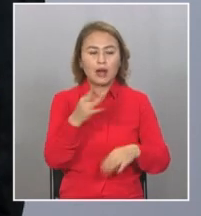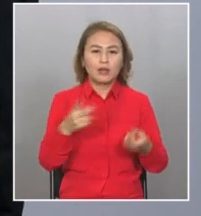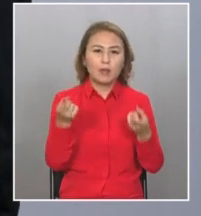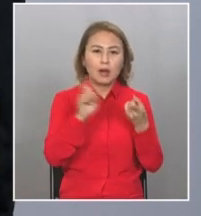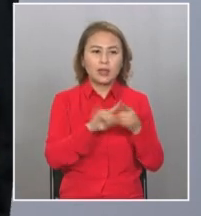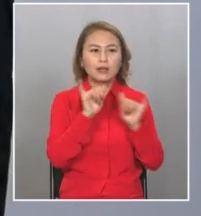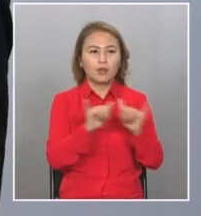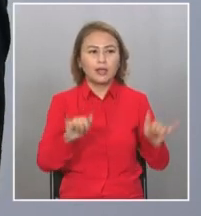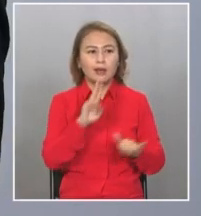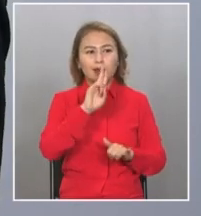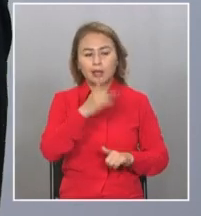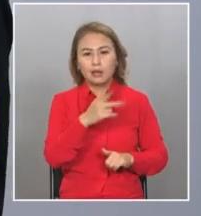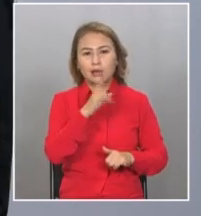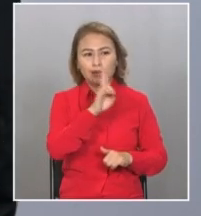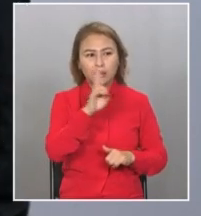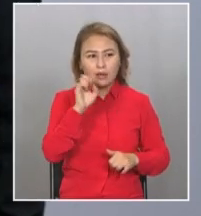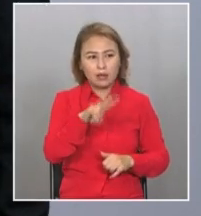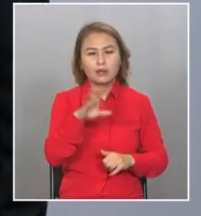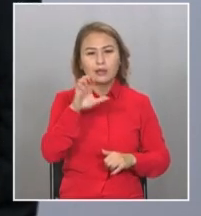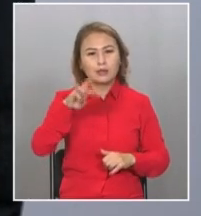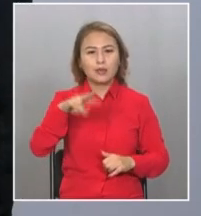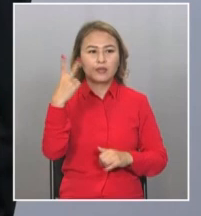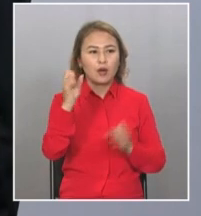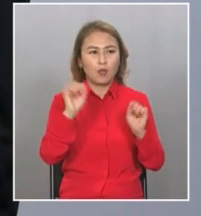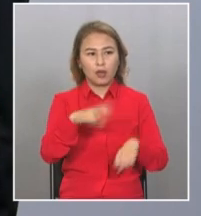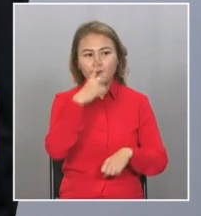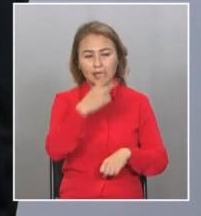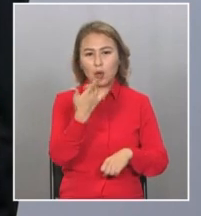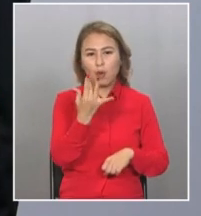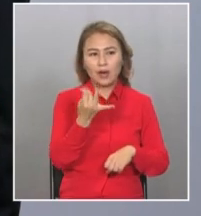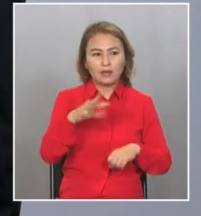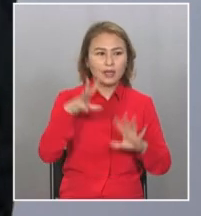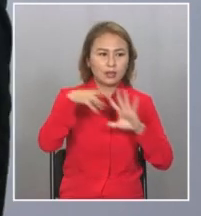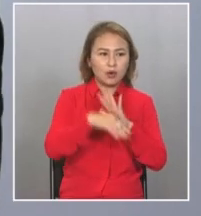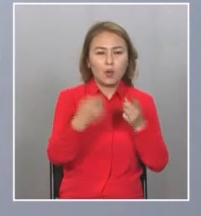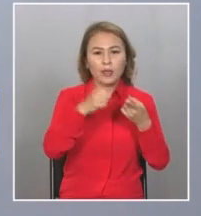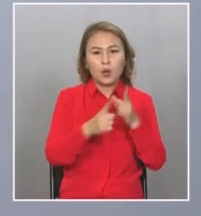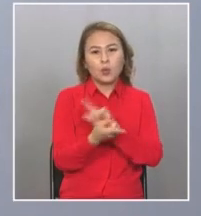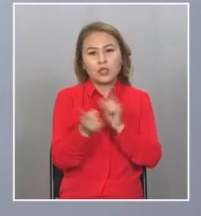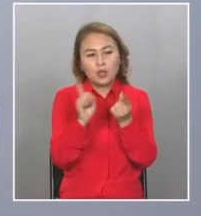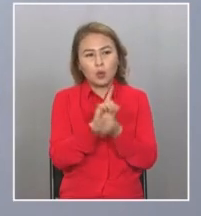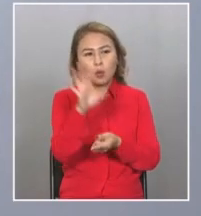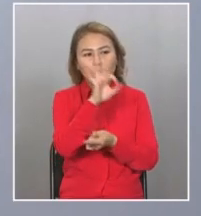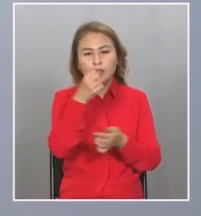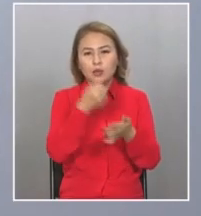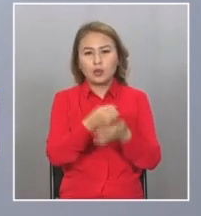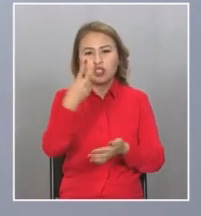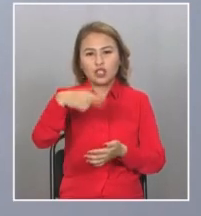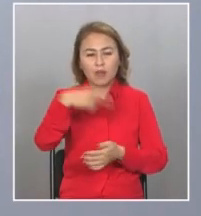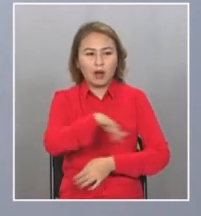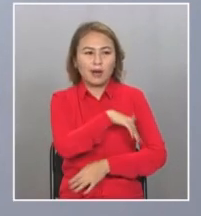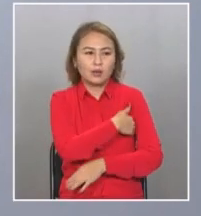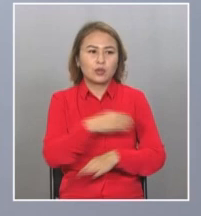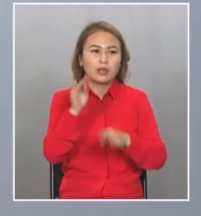таралуы килокалория сантиметр квадратпен белгіленеді. Географиялық ендік бойынша өзгеруін 0-ден 20